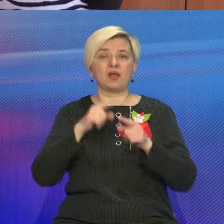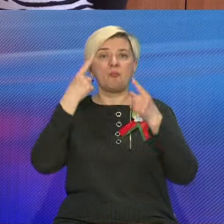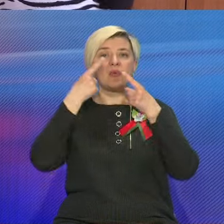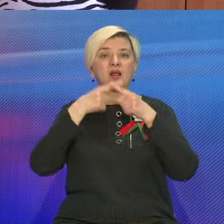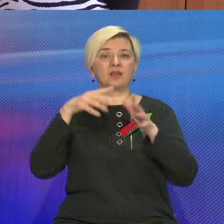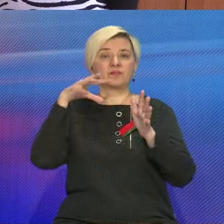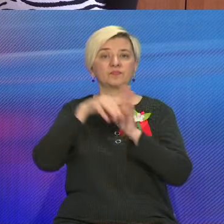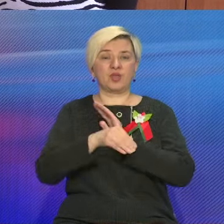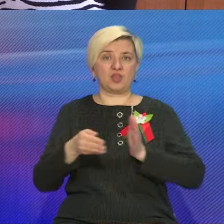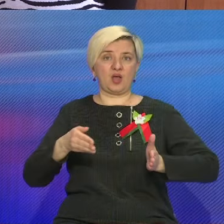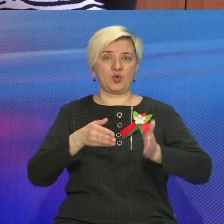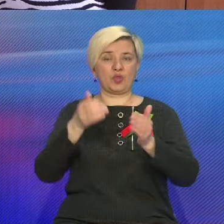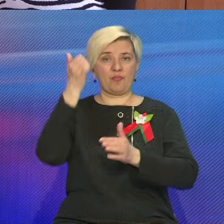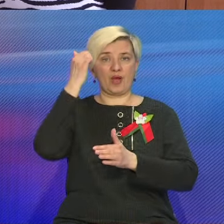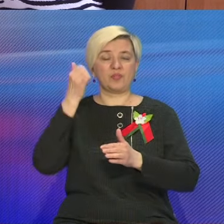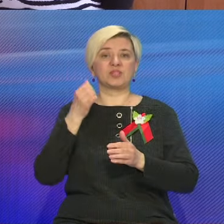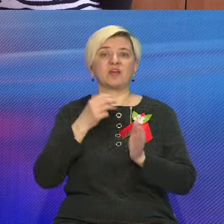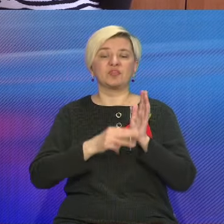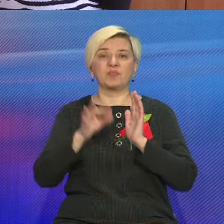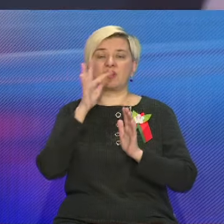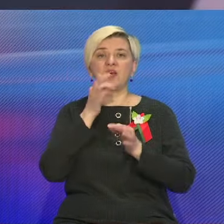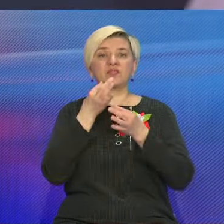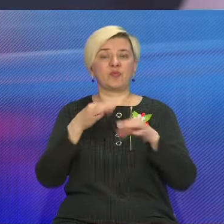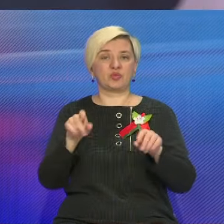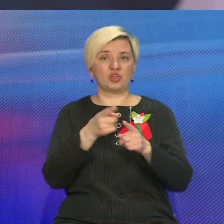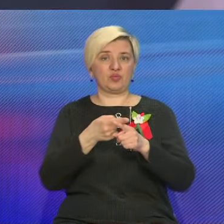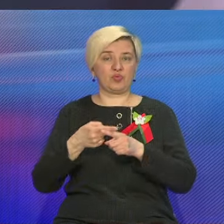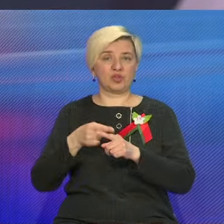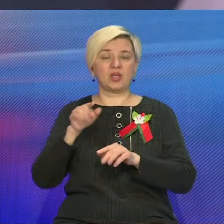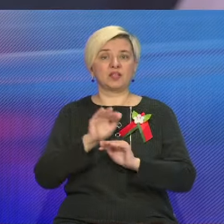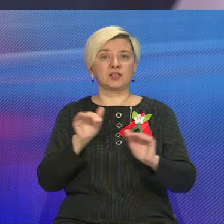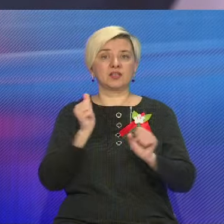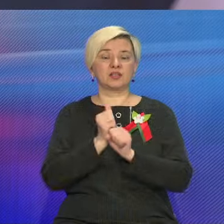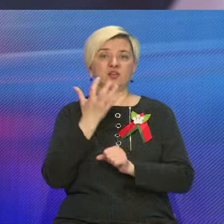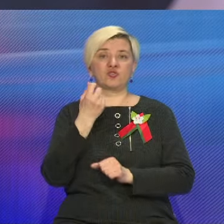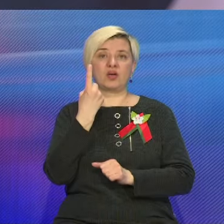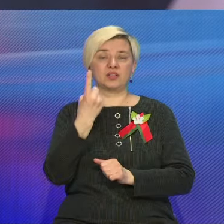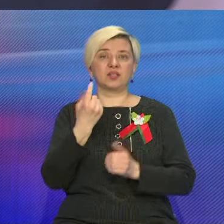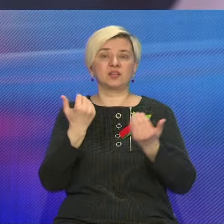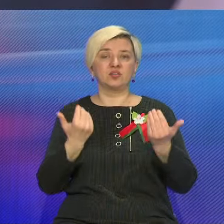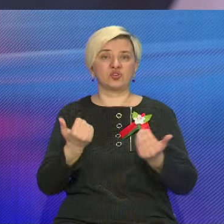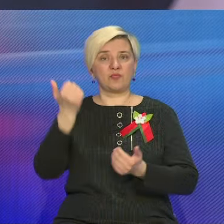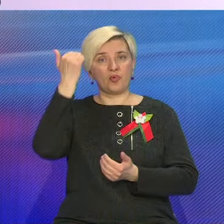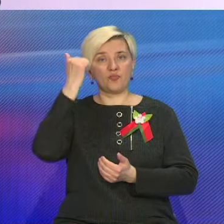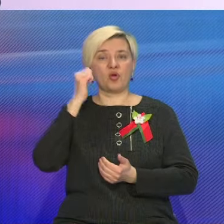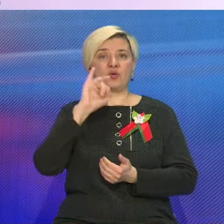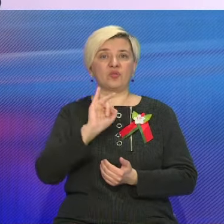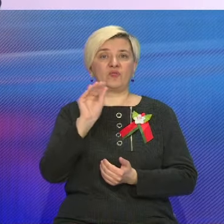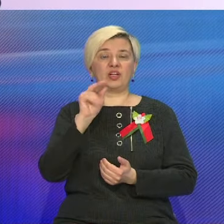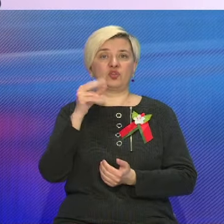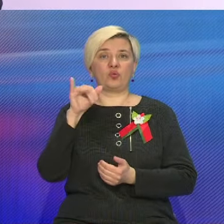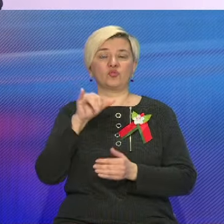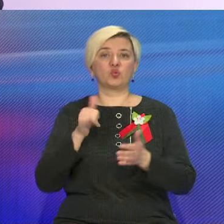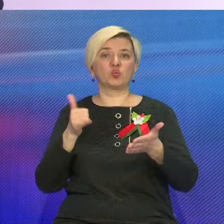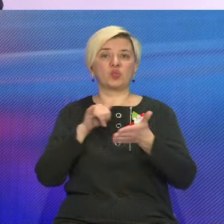80-й гадавіны вызвалення Беларусі ад нямецка-фашысцкіх захопнікаў вучні вырабілі яшчэ адзін. На гэты раз помніка Іосіфу Філідовічу, установленага